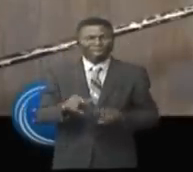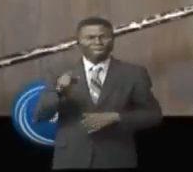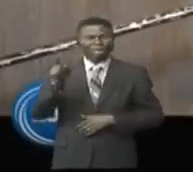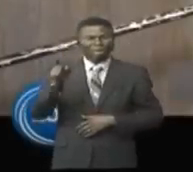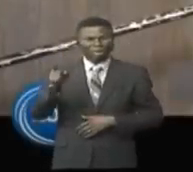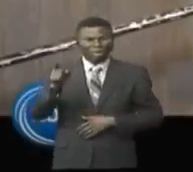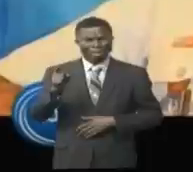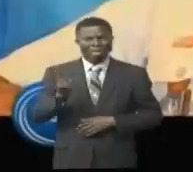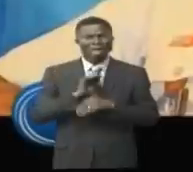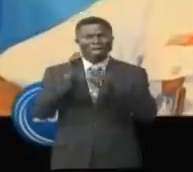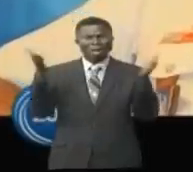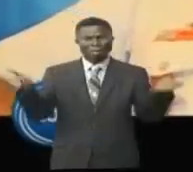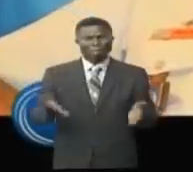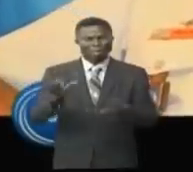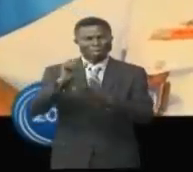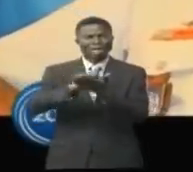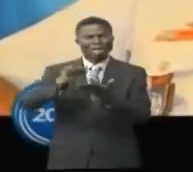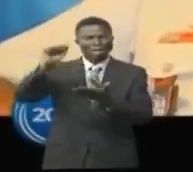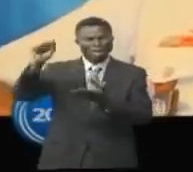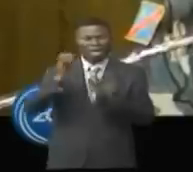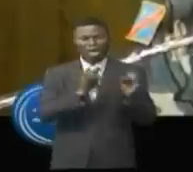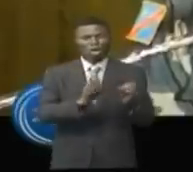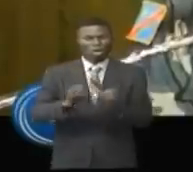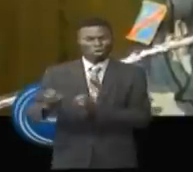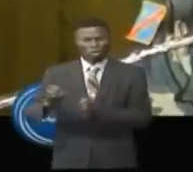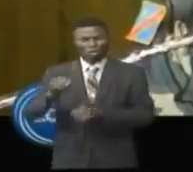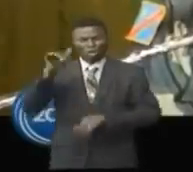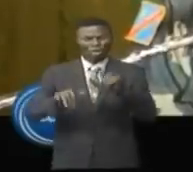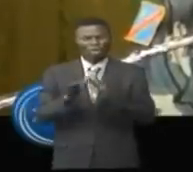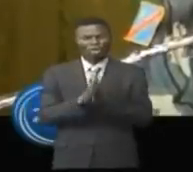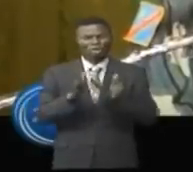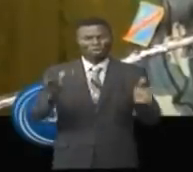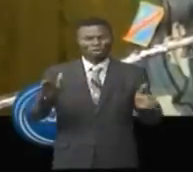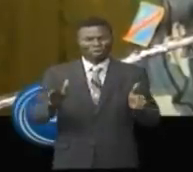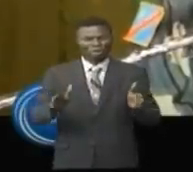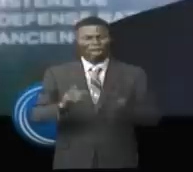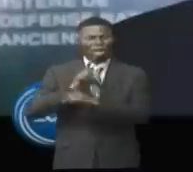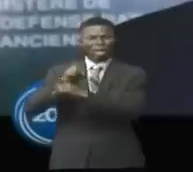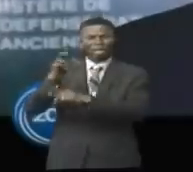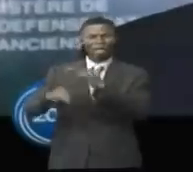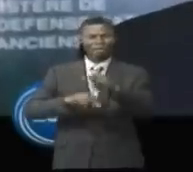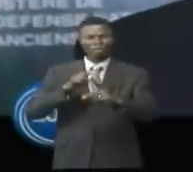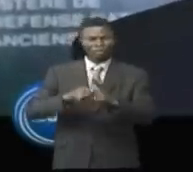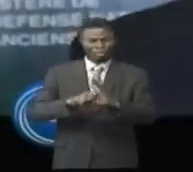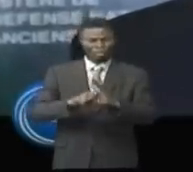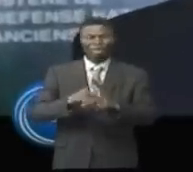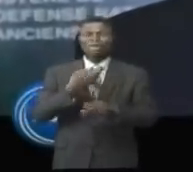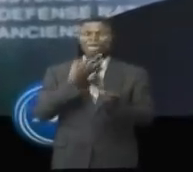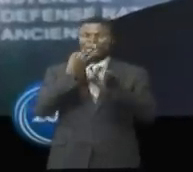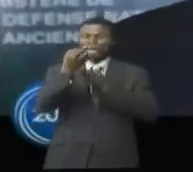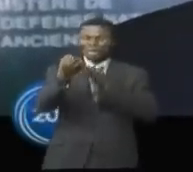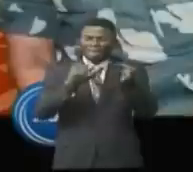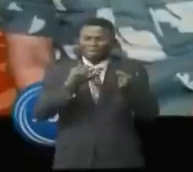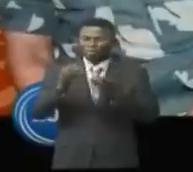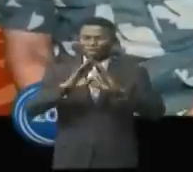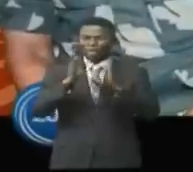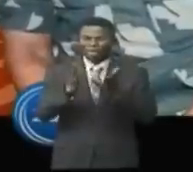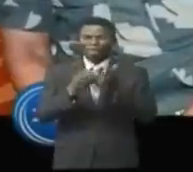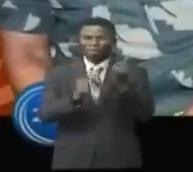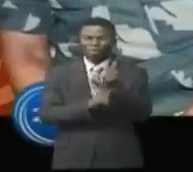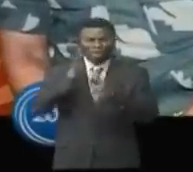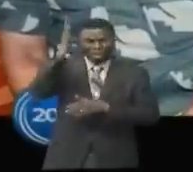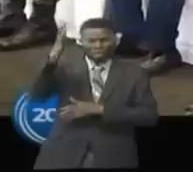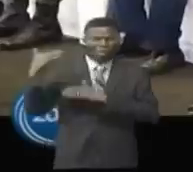qui a pris part à ces séminaires organisés par le secrétariat général à la Défense nationale, a signifié aux apprenants que la prochaine